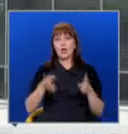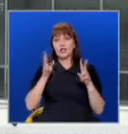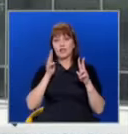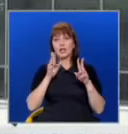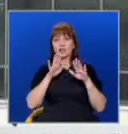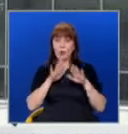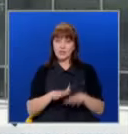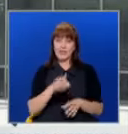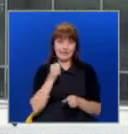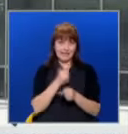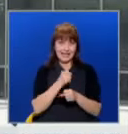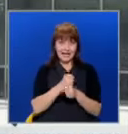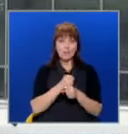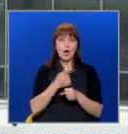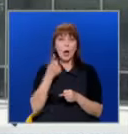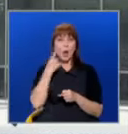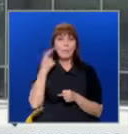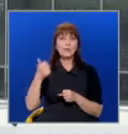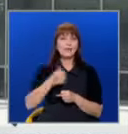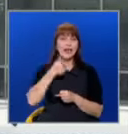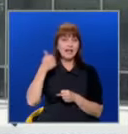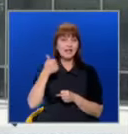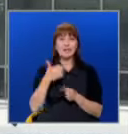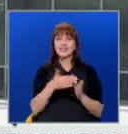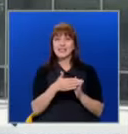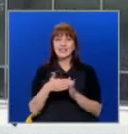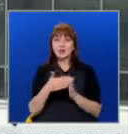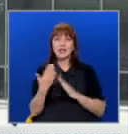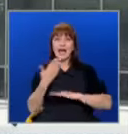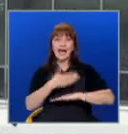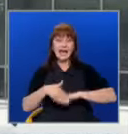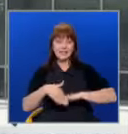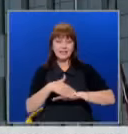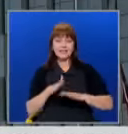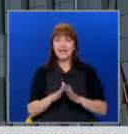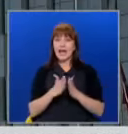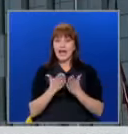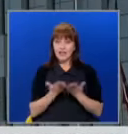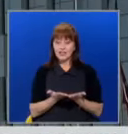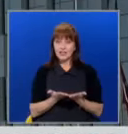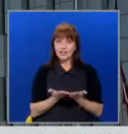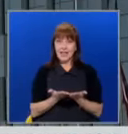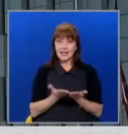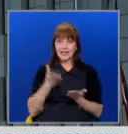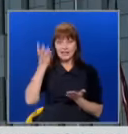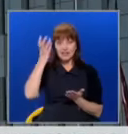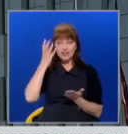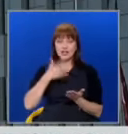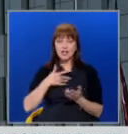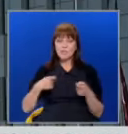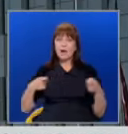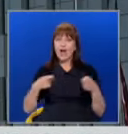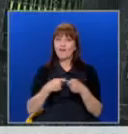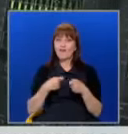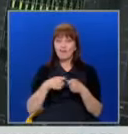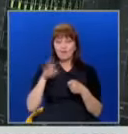да задържи на поста му опитния лидер, докато в съседство с границите на страните членки се водят военни действия. Столтенберг,